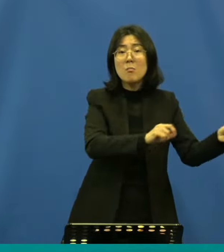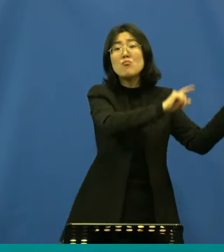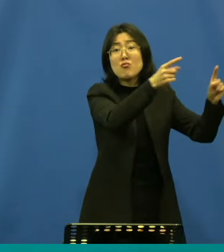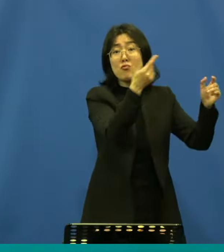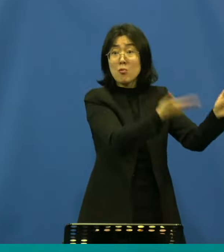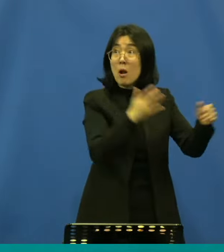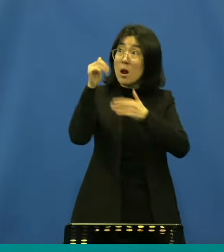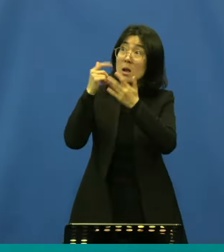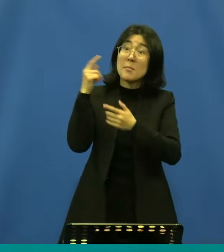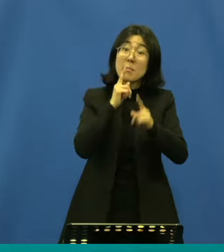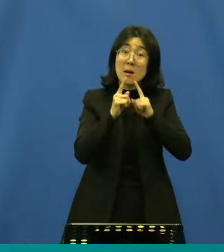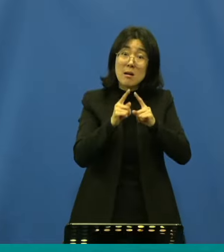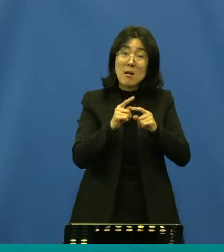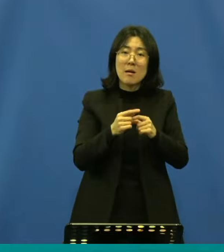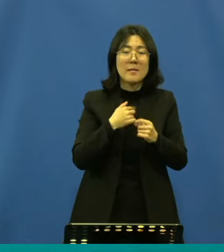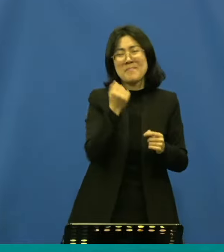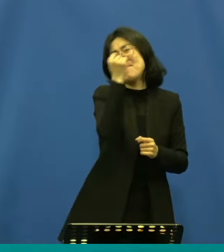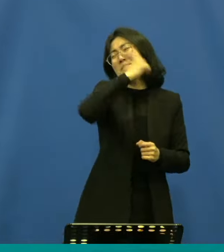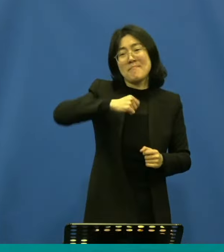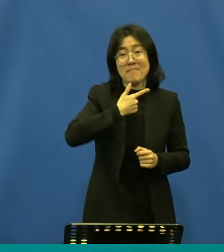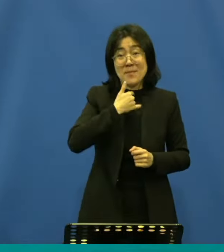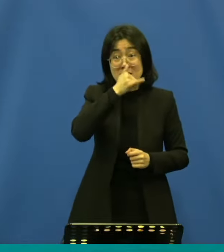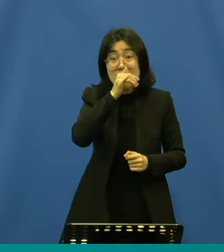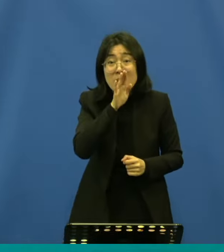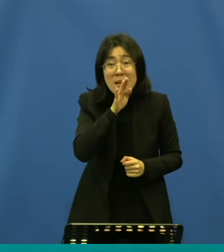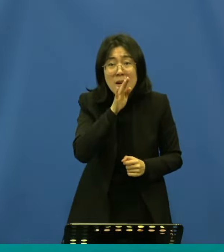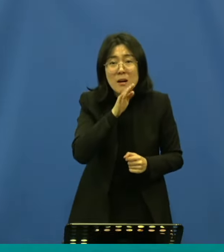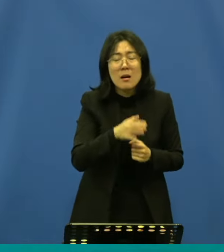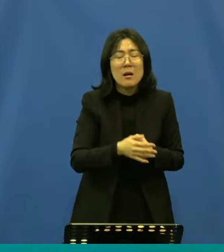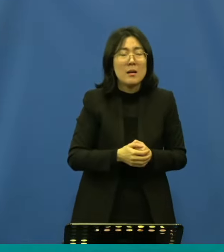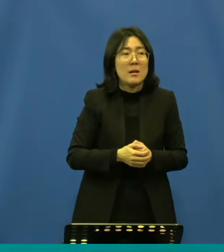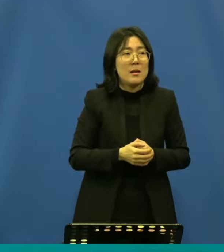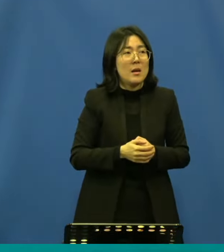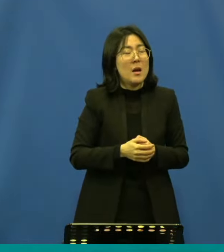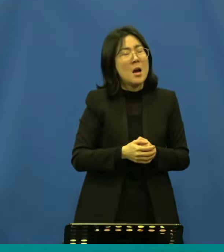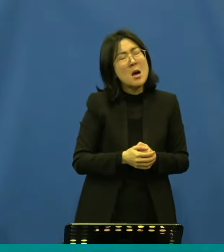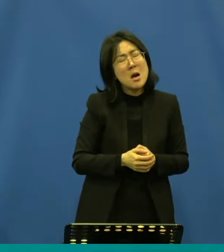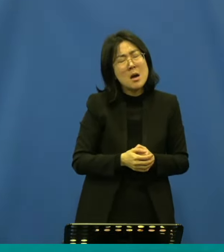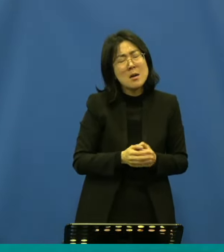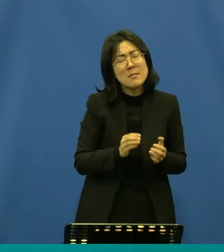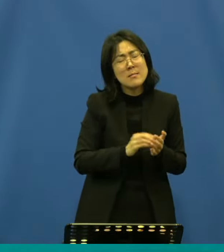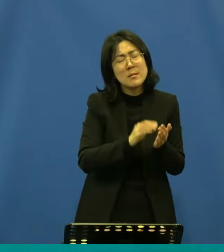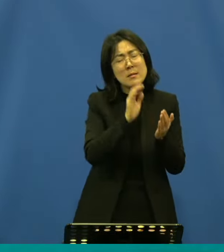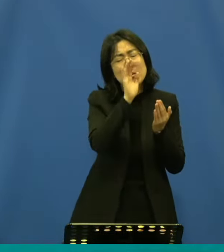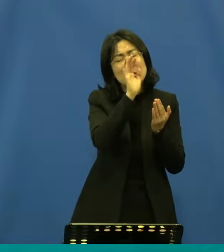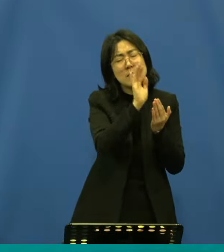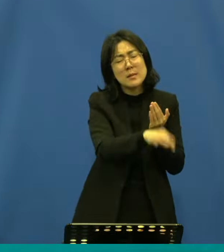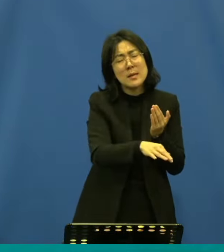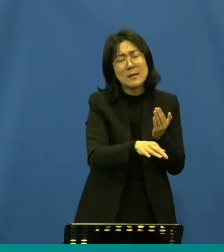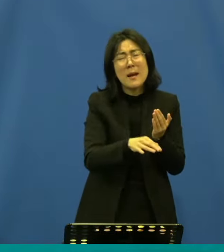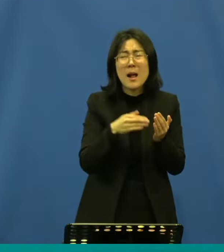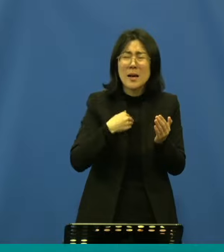그렇다면 그 다음에 그 요나에게 찾아오는 심리가 뭐냐면 보상입니다.